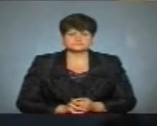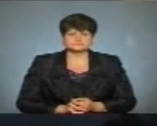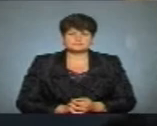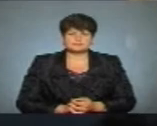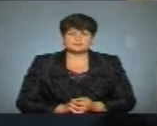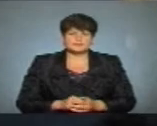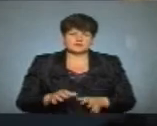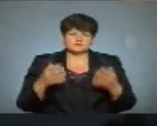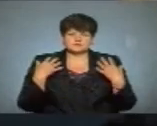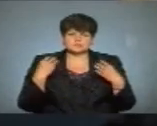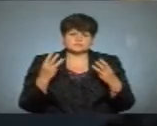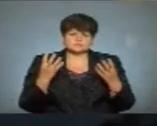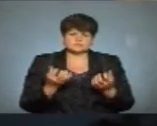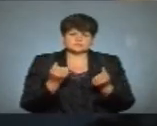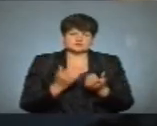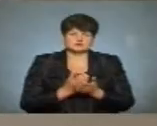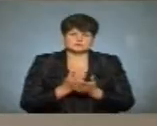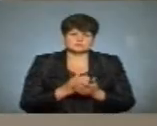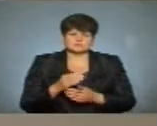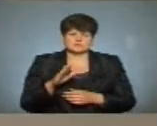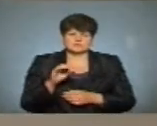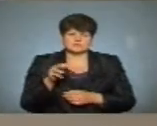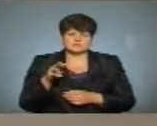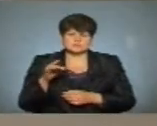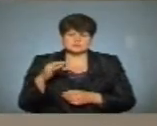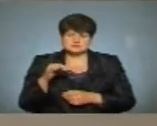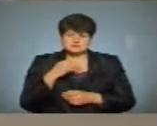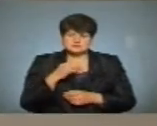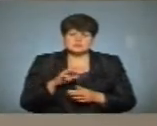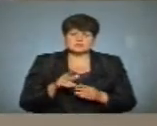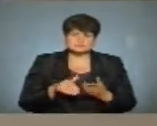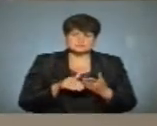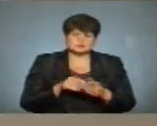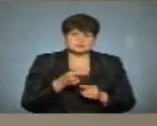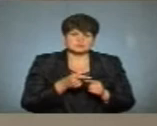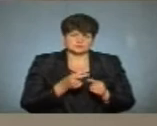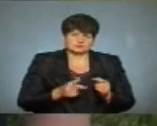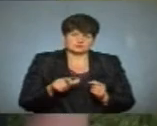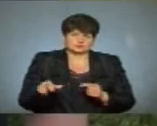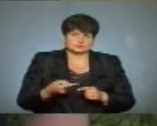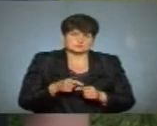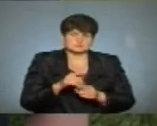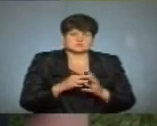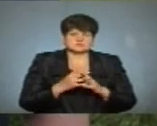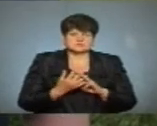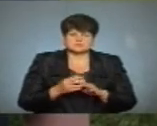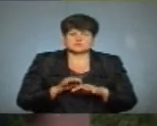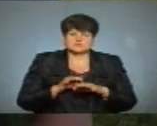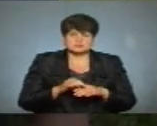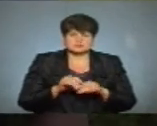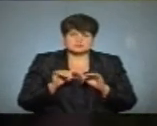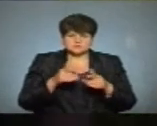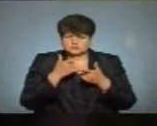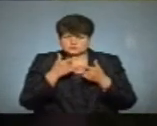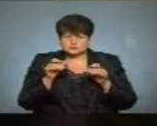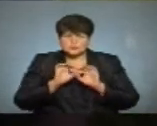Начальник пожежно-рятувальної служби області Віктор Маслей розповів, як допомагають жителям цих сіл. Проведені заходи щодо оповіщення